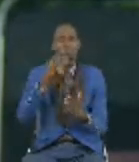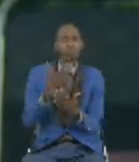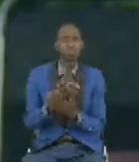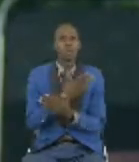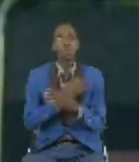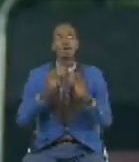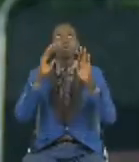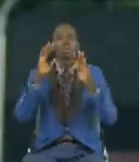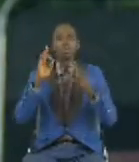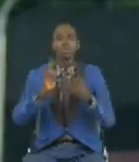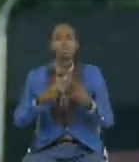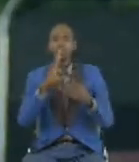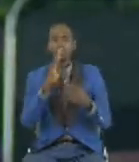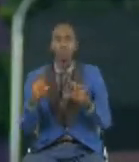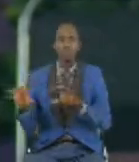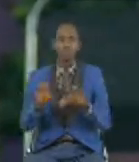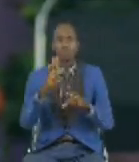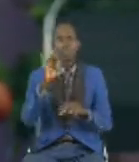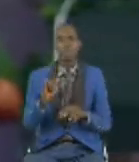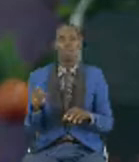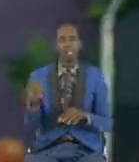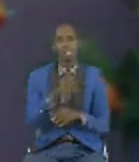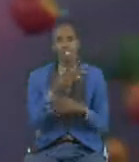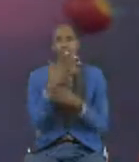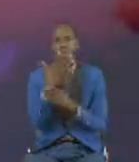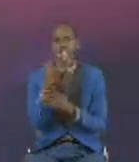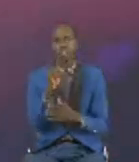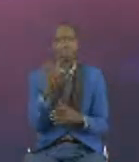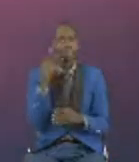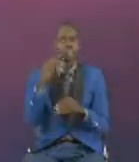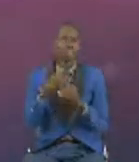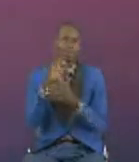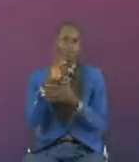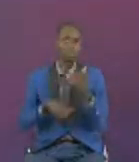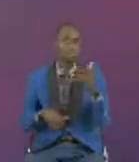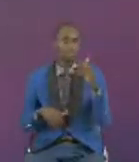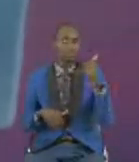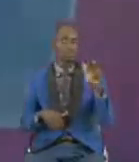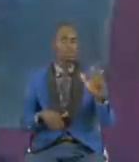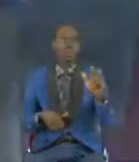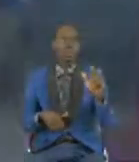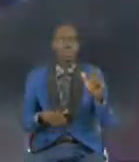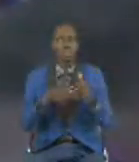Et permettait qu'il se fît par leurs mains des prodiges et des miracles. Chapitre 13,